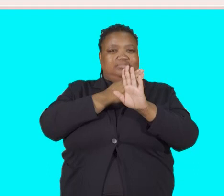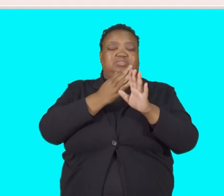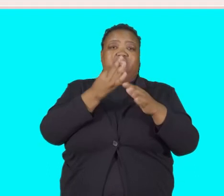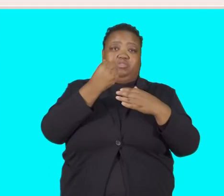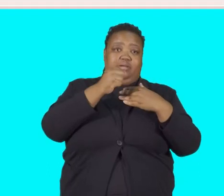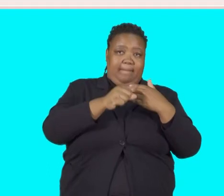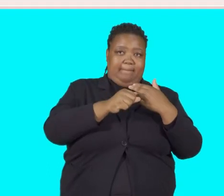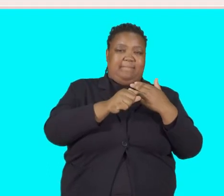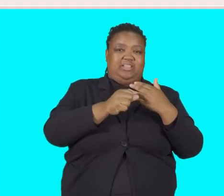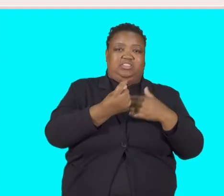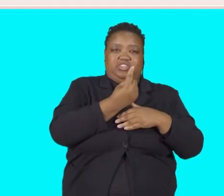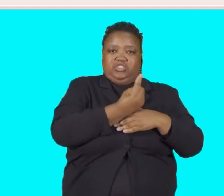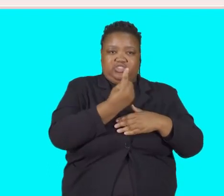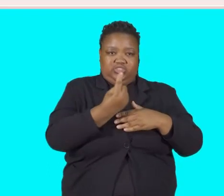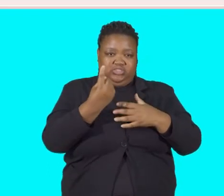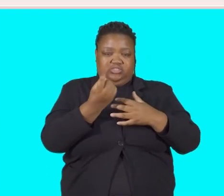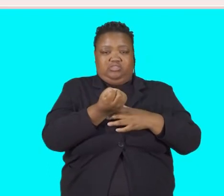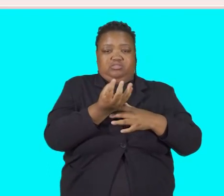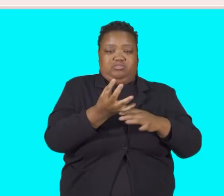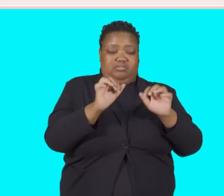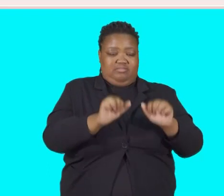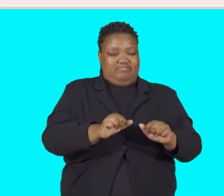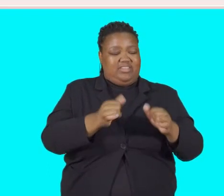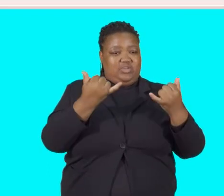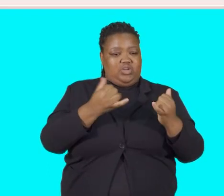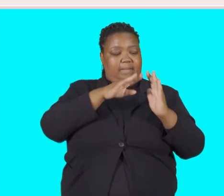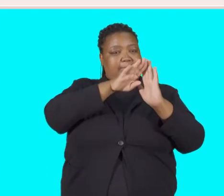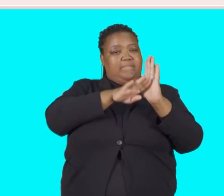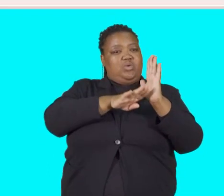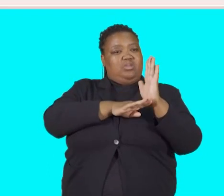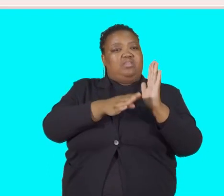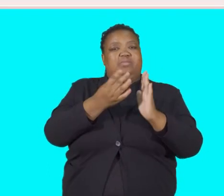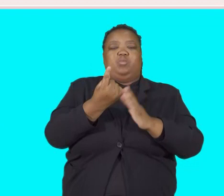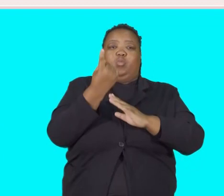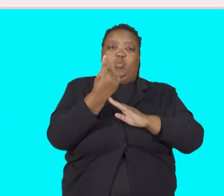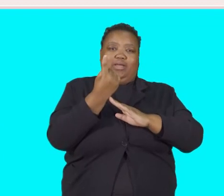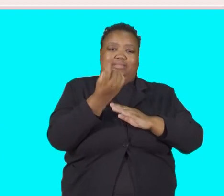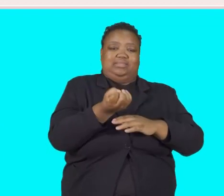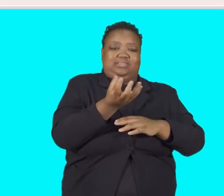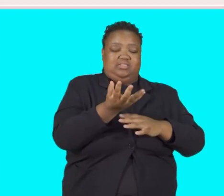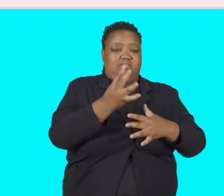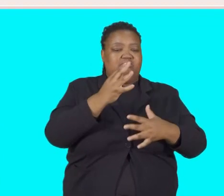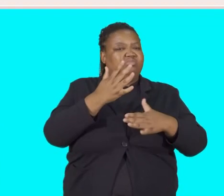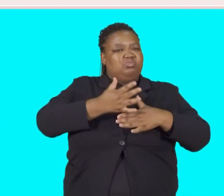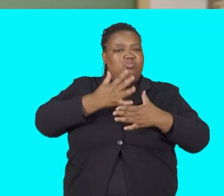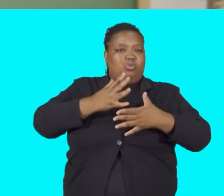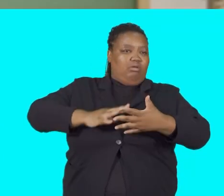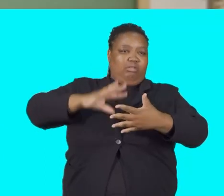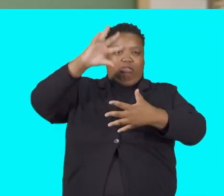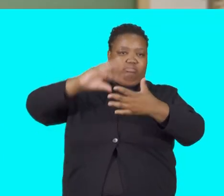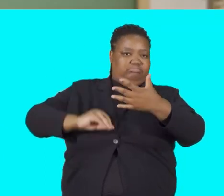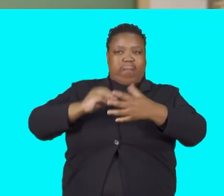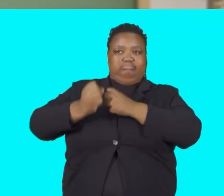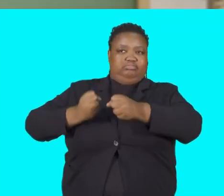ke ngoku kutshintshiwe unikwa uxwebhu olunye apho uzawufumana wonke umsebenzi wonyaka kodwa